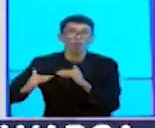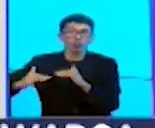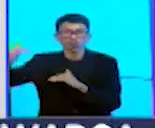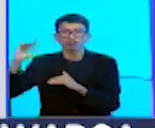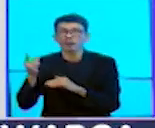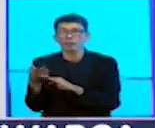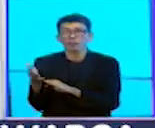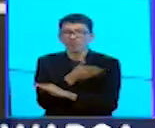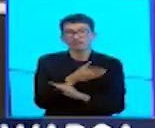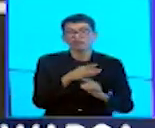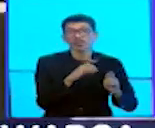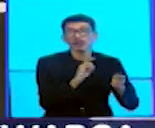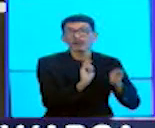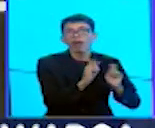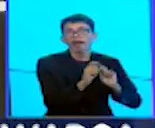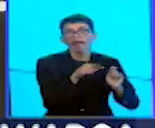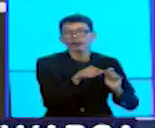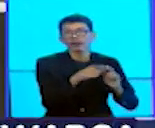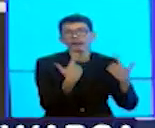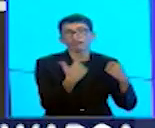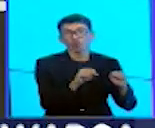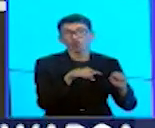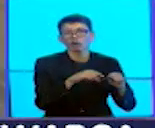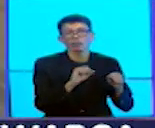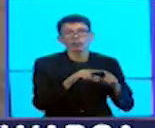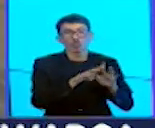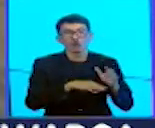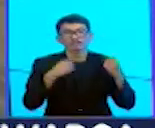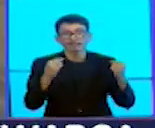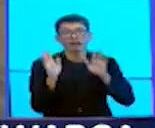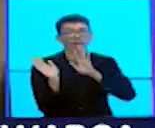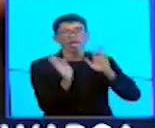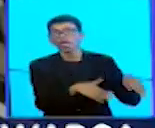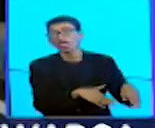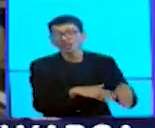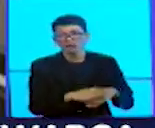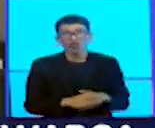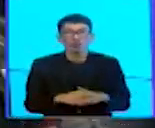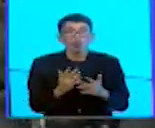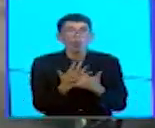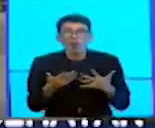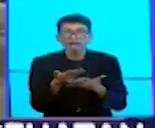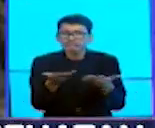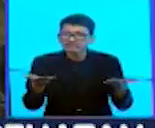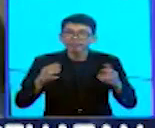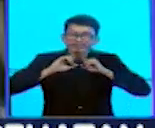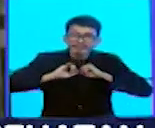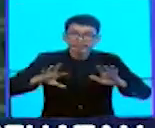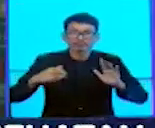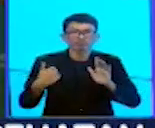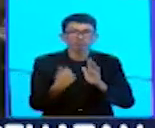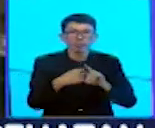libur lebaran tanpa memperhatikan protokol kesehatan. Warga diminta untuk tetap disiplin menerapkan protokol kesehatan